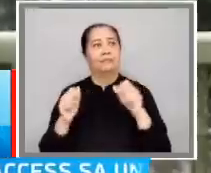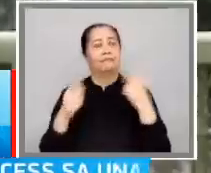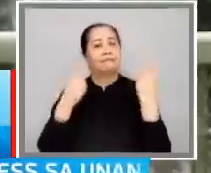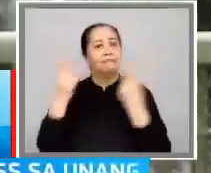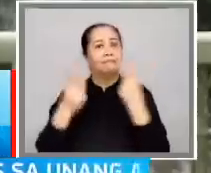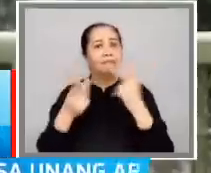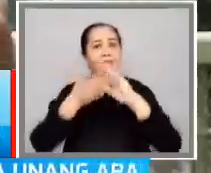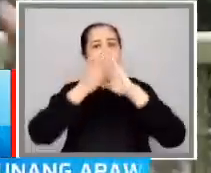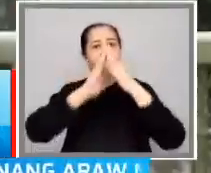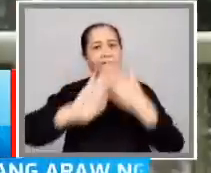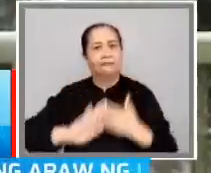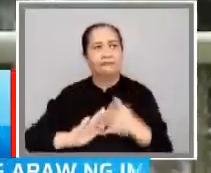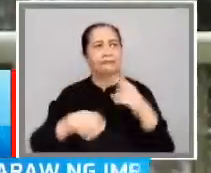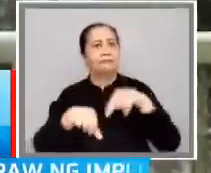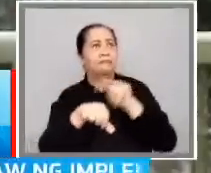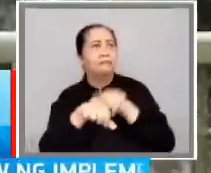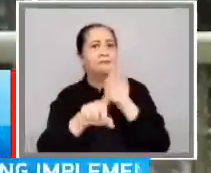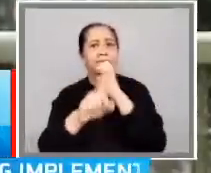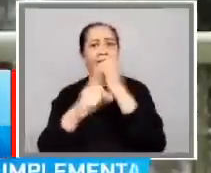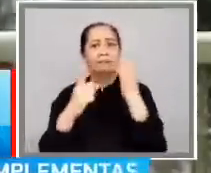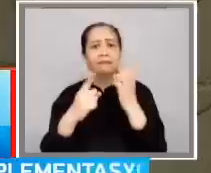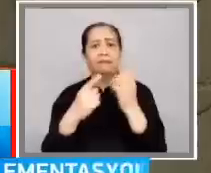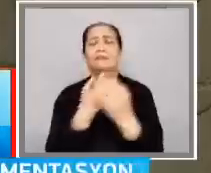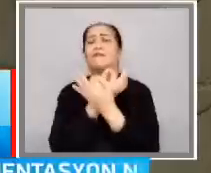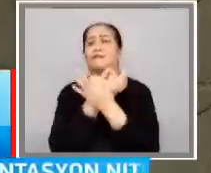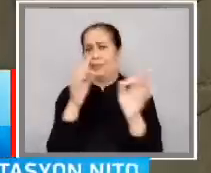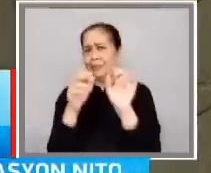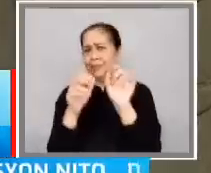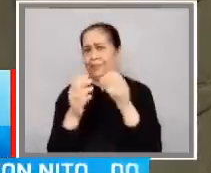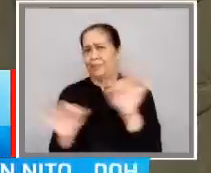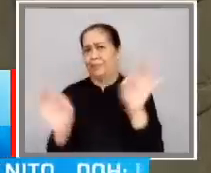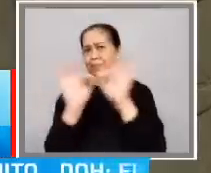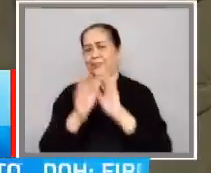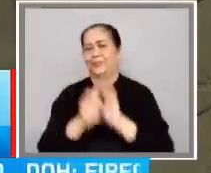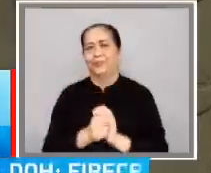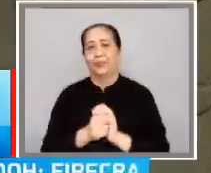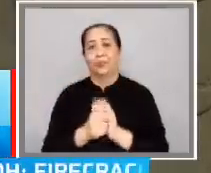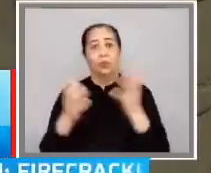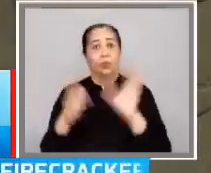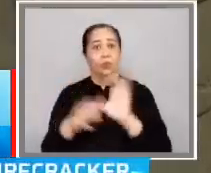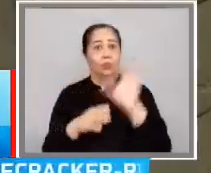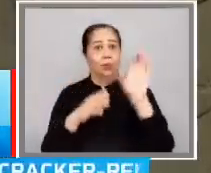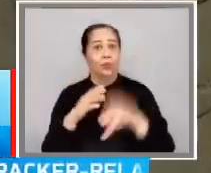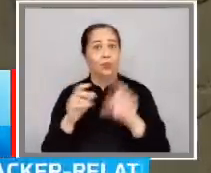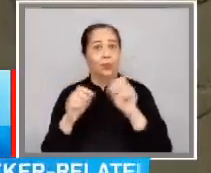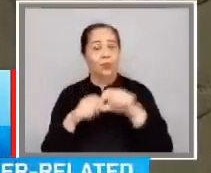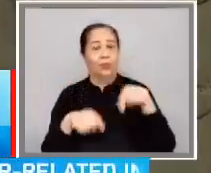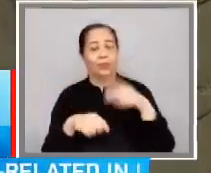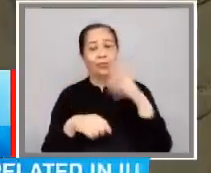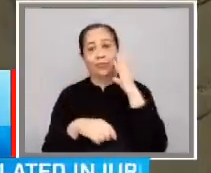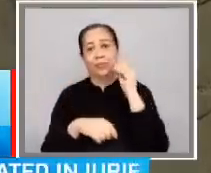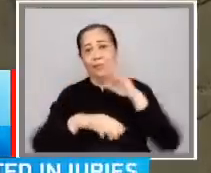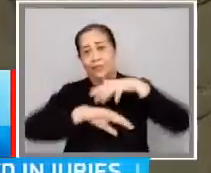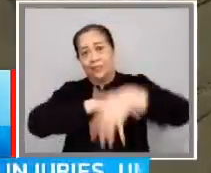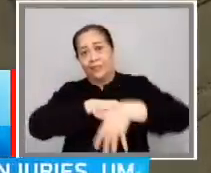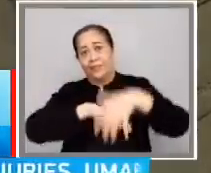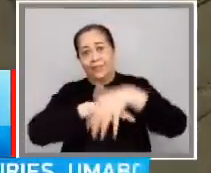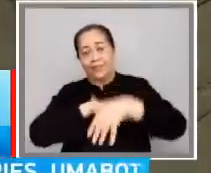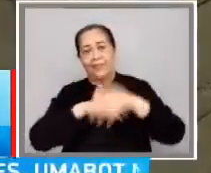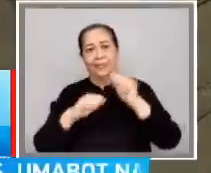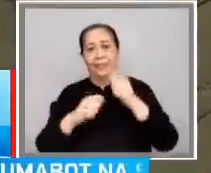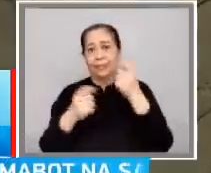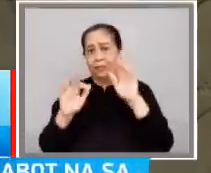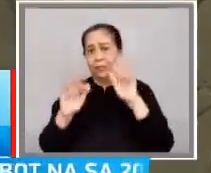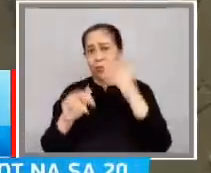tahimik, nature, libre. Yun ang pinaka-importante po. At para makompleto ang hinulugang taktak experience, pwede mo raw subukan